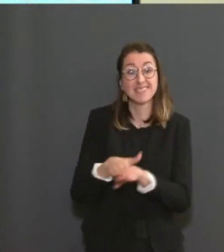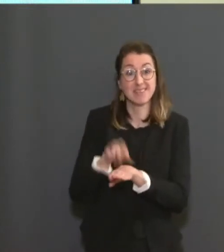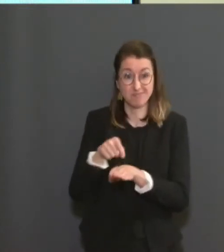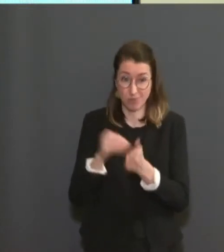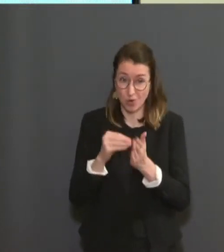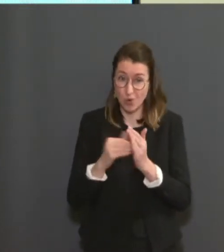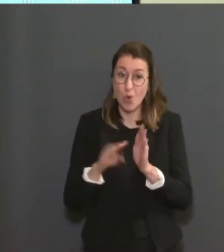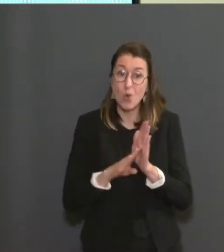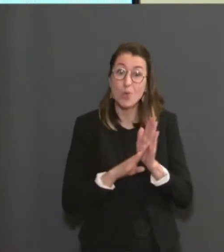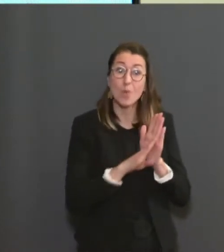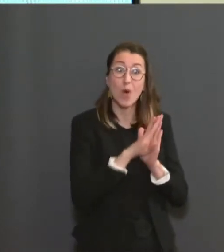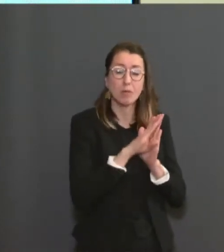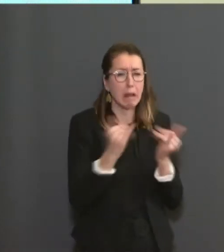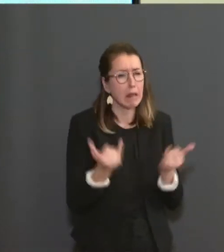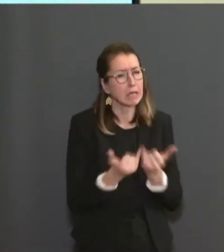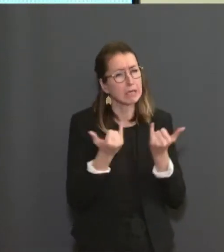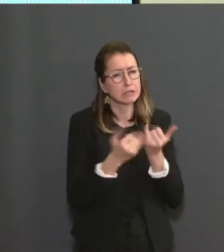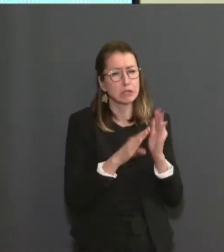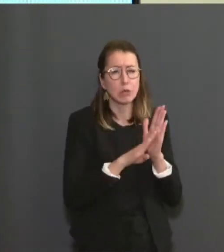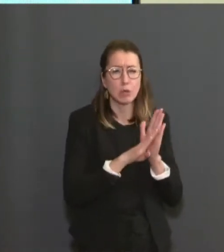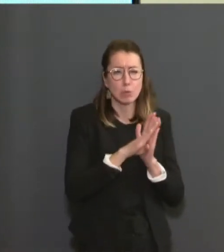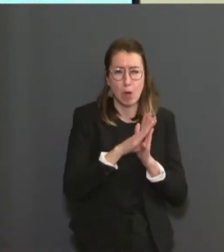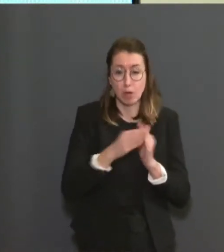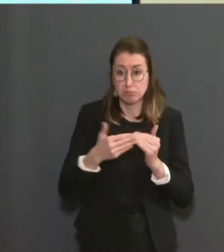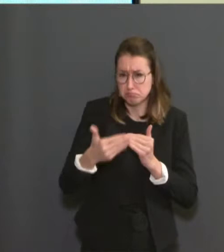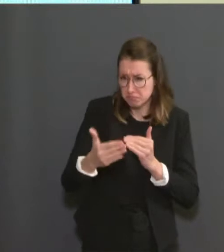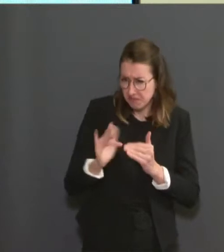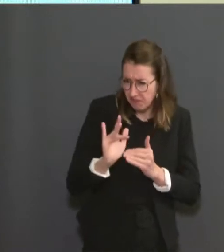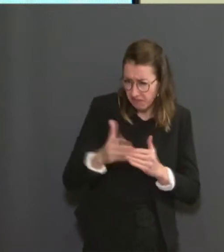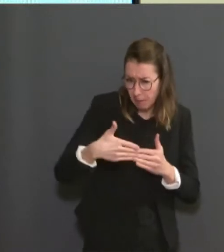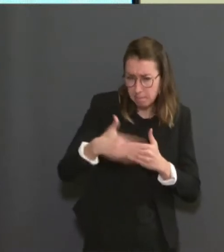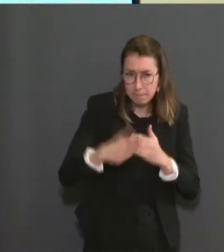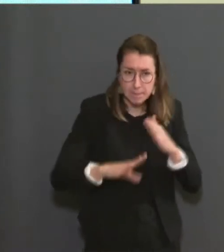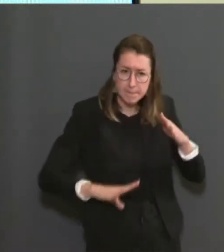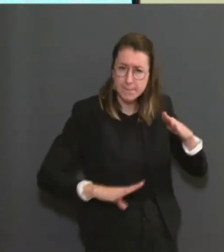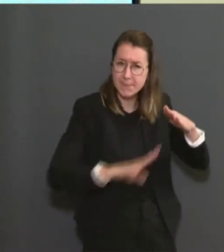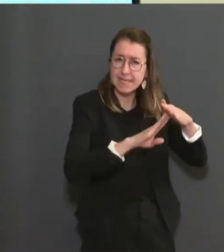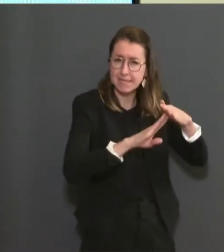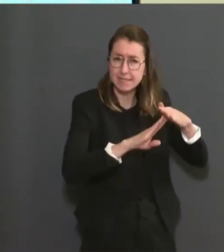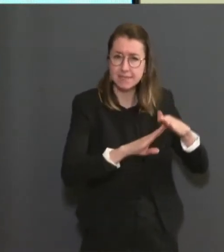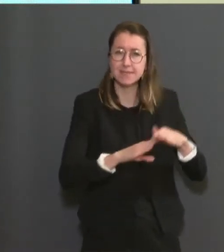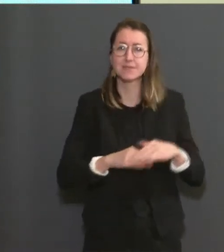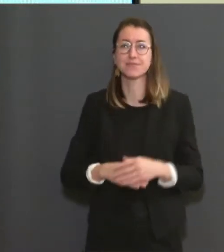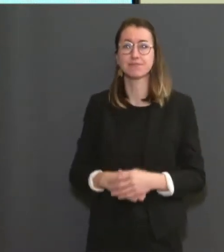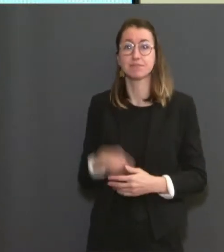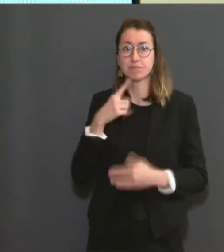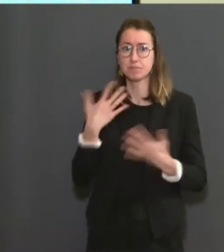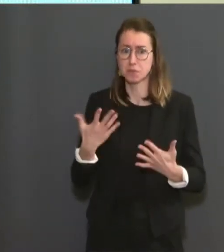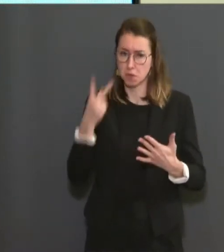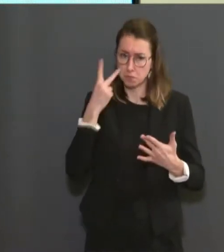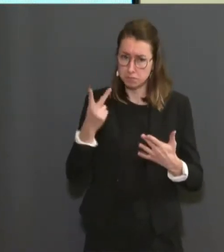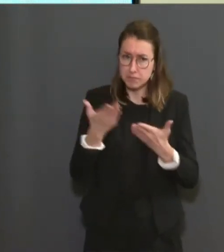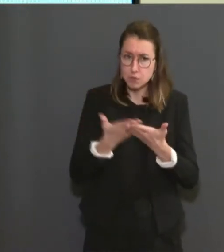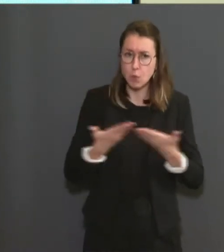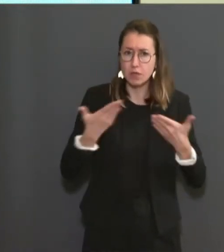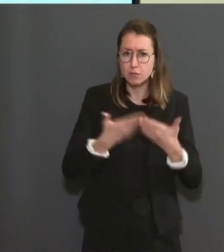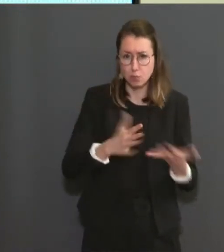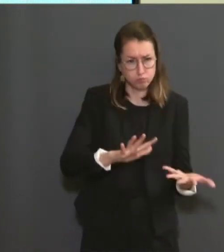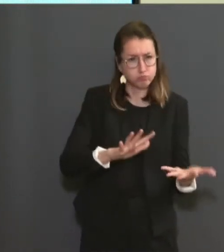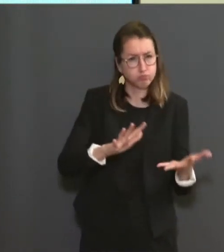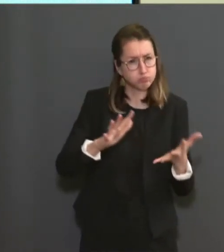un pic. L'évolution est donc globalement favorable pour les différents facteurs que nous suivons.